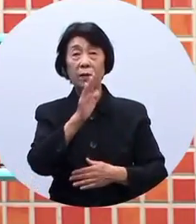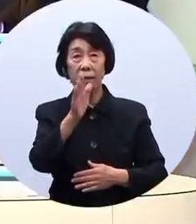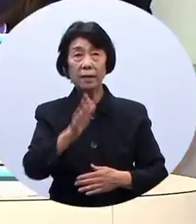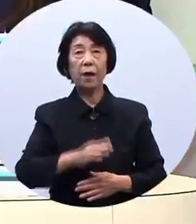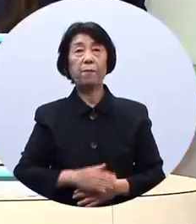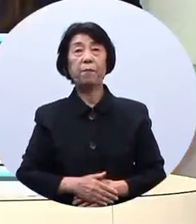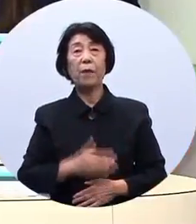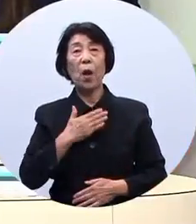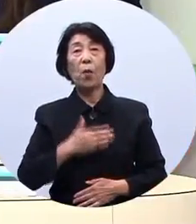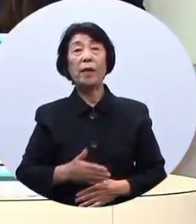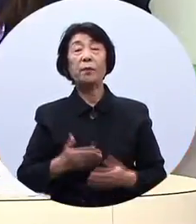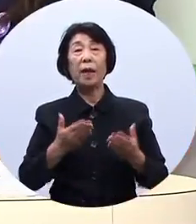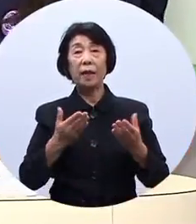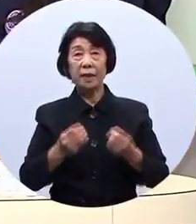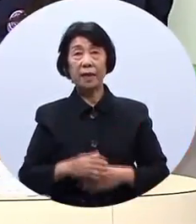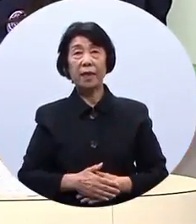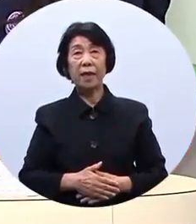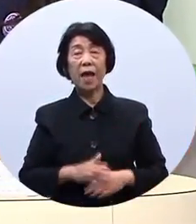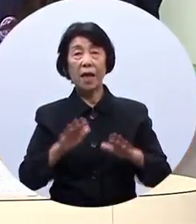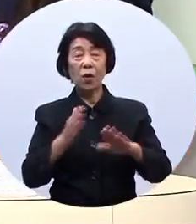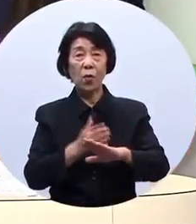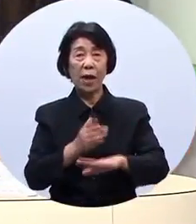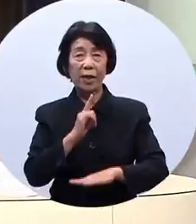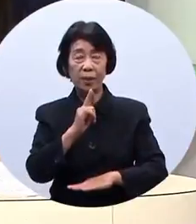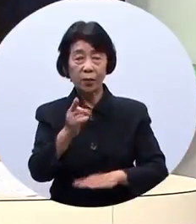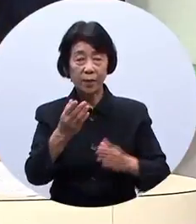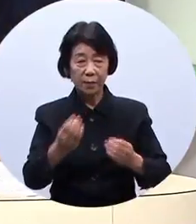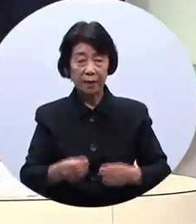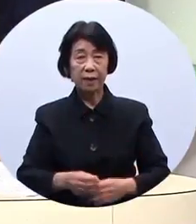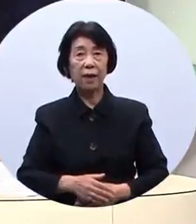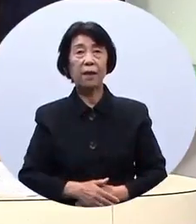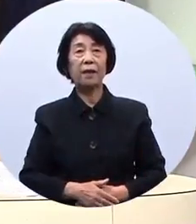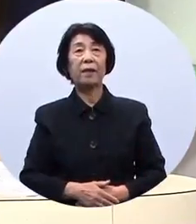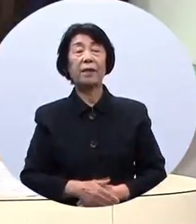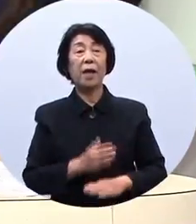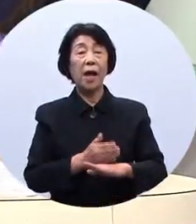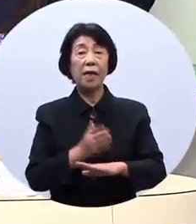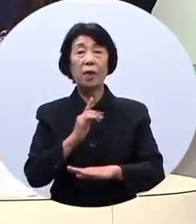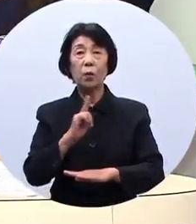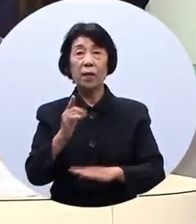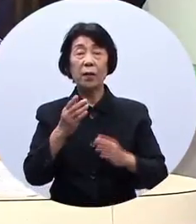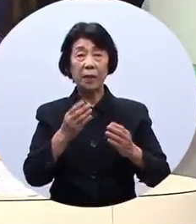わかりました。大井さん、今日はどうもありがとうございました。 ありがとうございました。